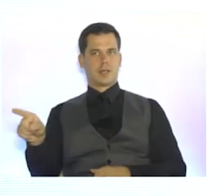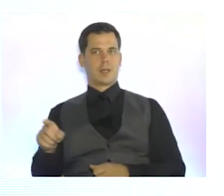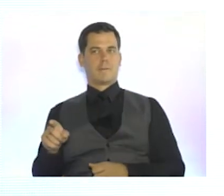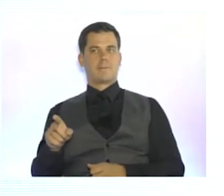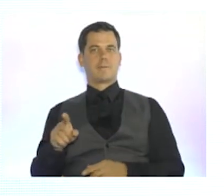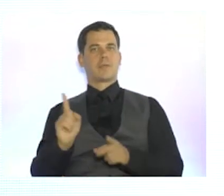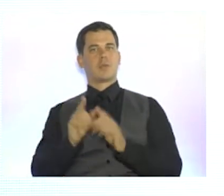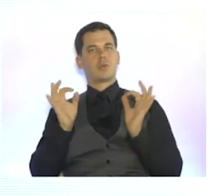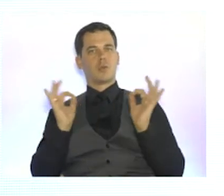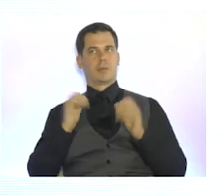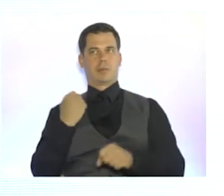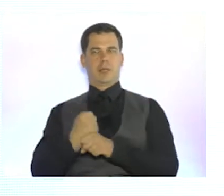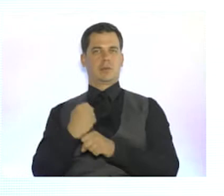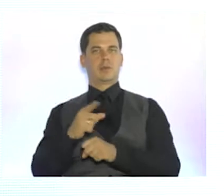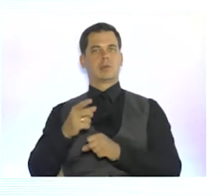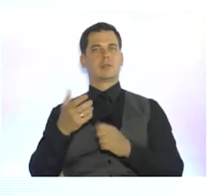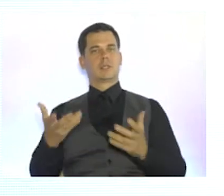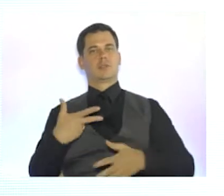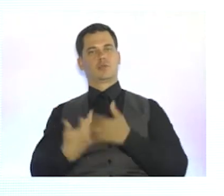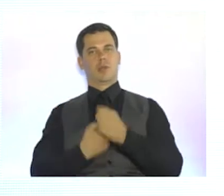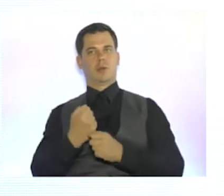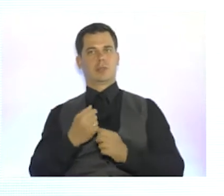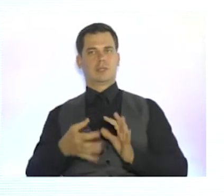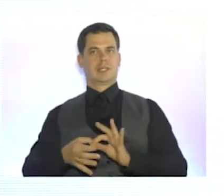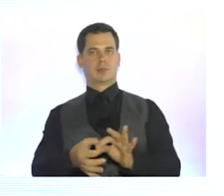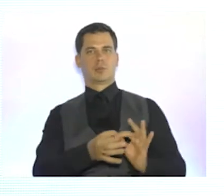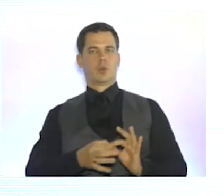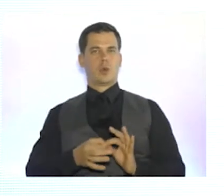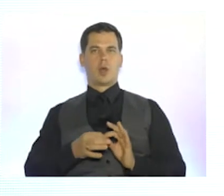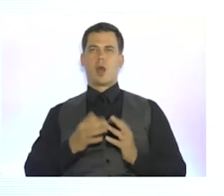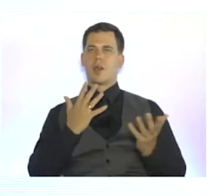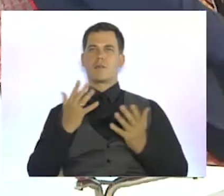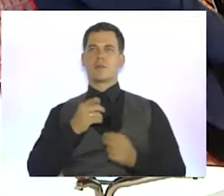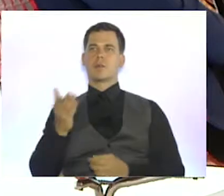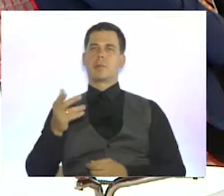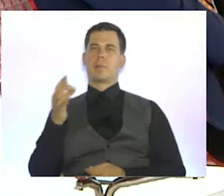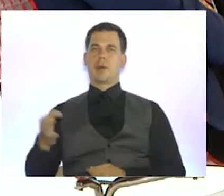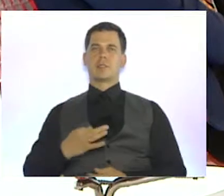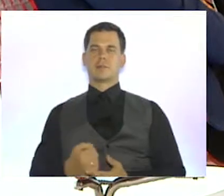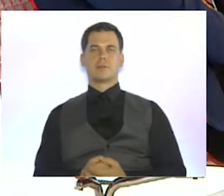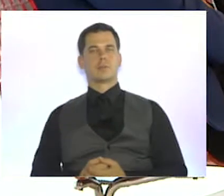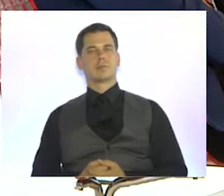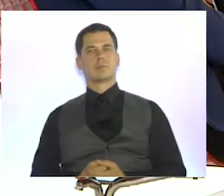pracownika, dobrego pracownika, który działa zespołowo. Jak to wygląda z perspektywy państwa instytucji? Króciutko.